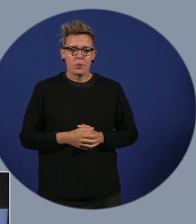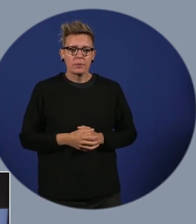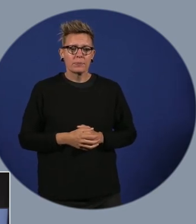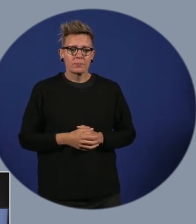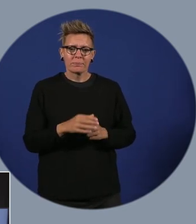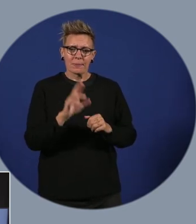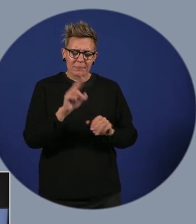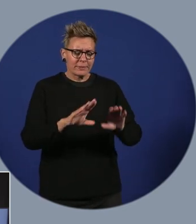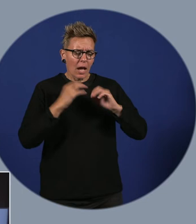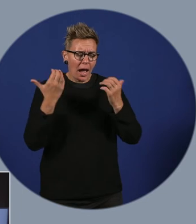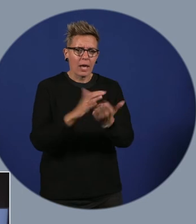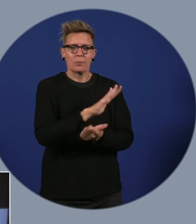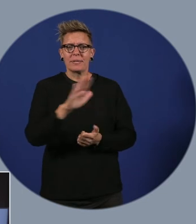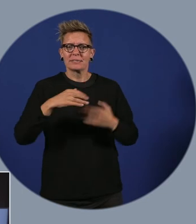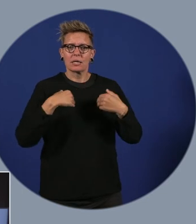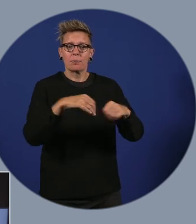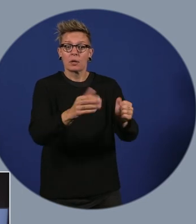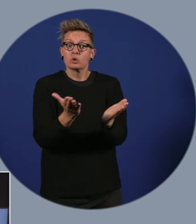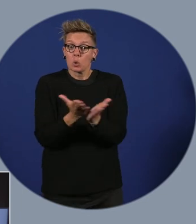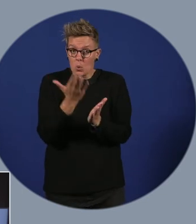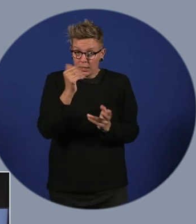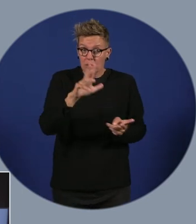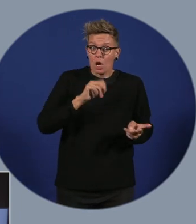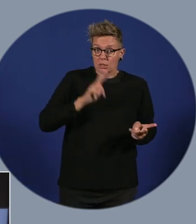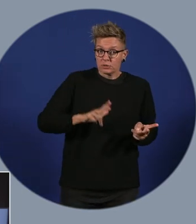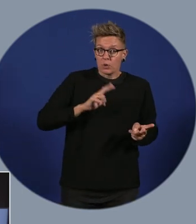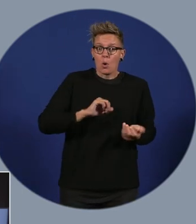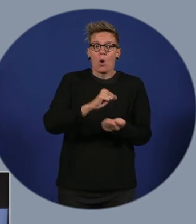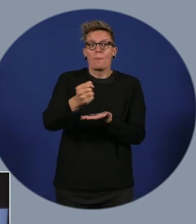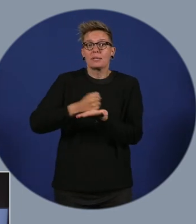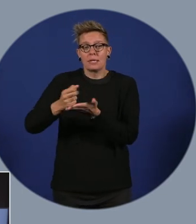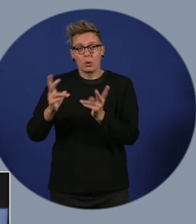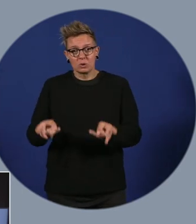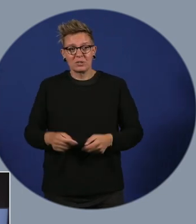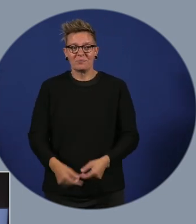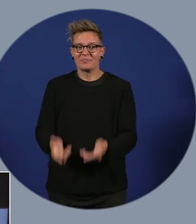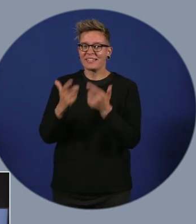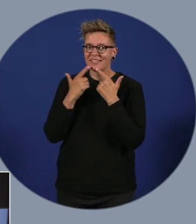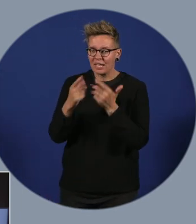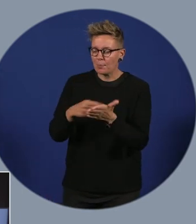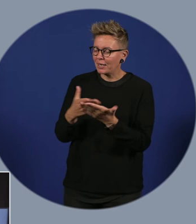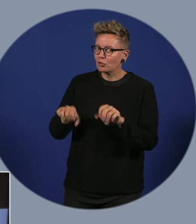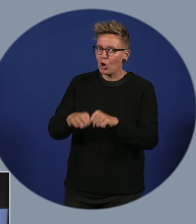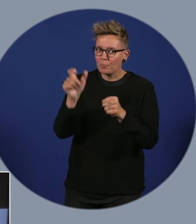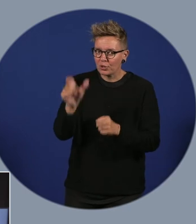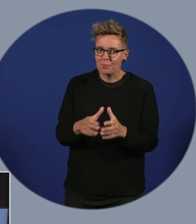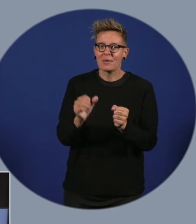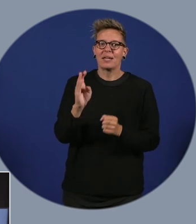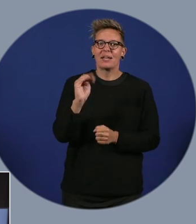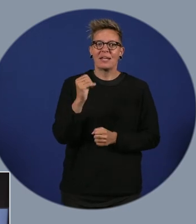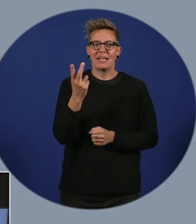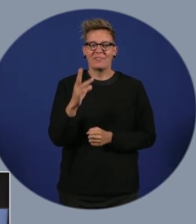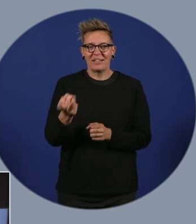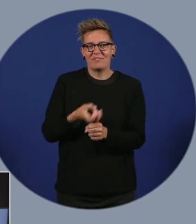tillvara det engagemanget. Och det kan skolan göra och det kan partierna göra. Mm. Tack så mycket, Peter. Det var inte meningen att avbryta det där, men vi ska släppa in Edvin Johansson,